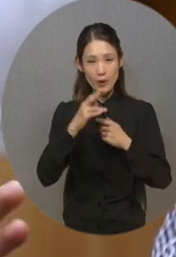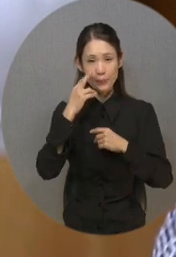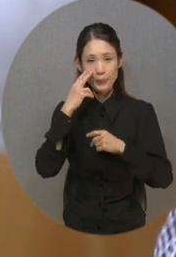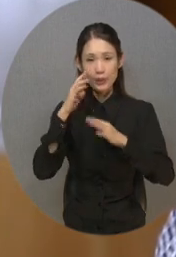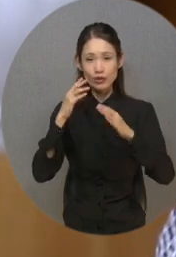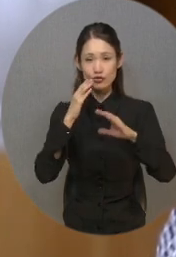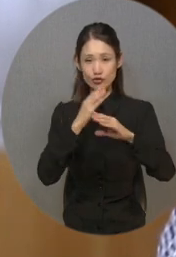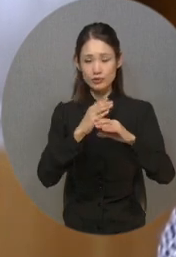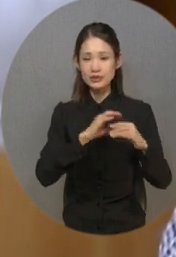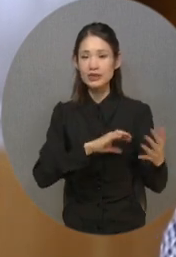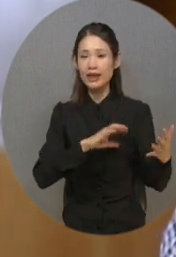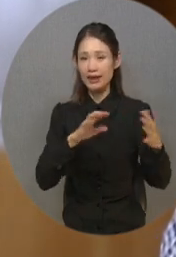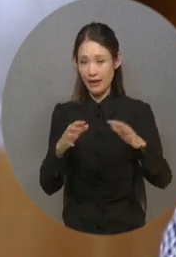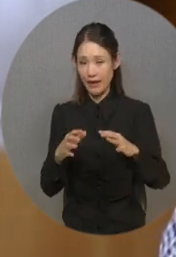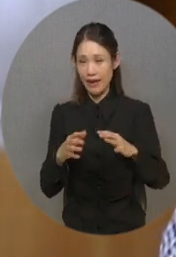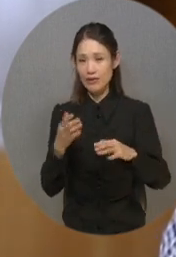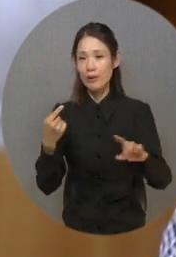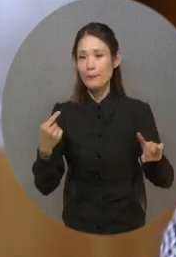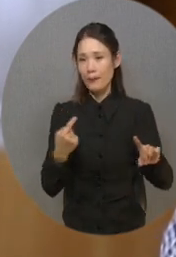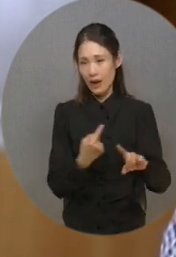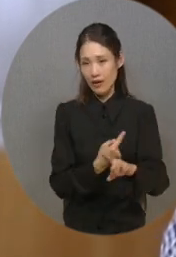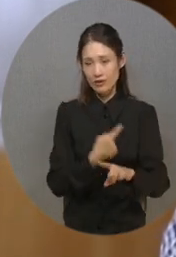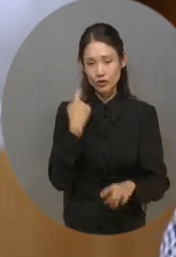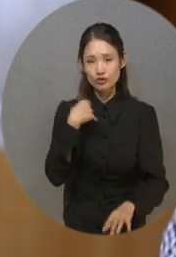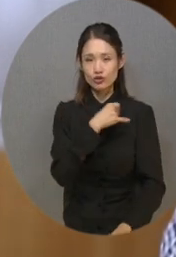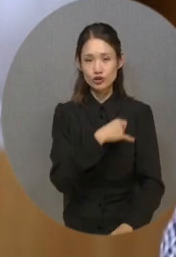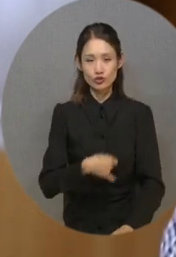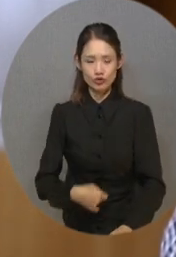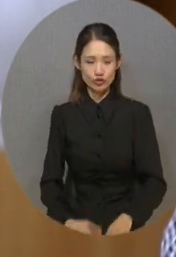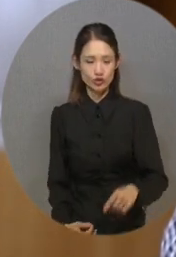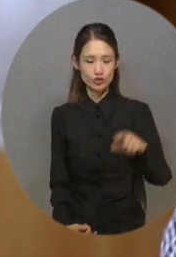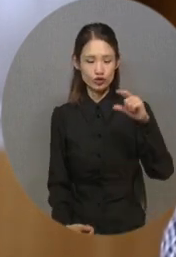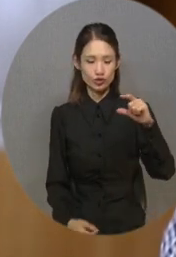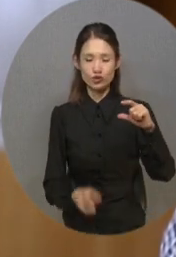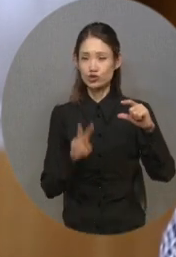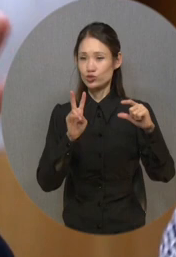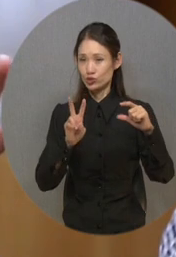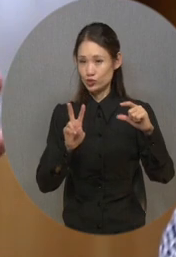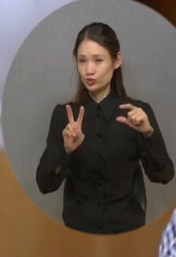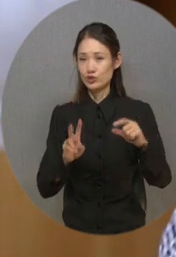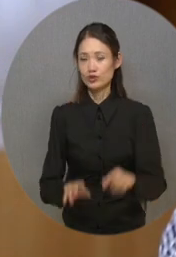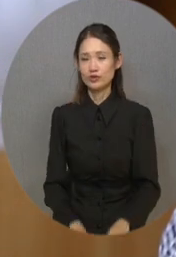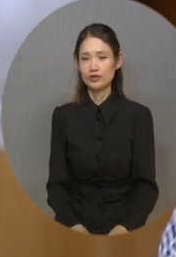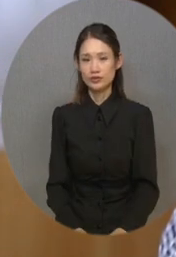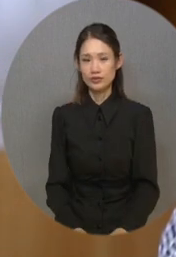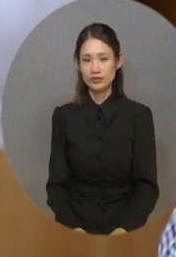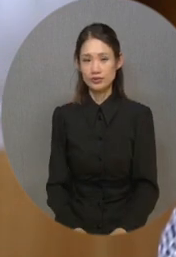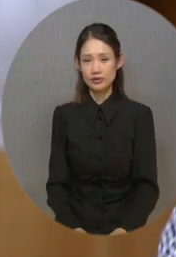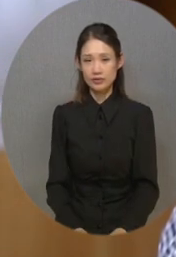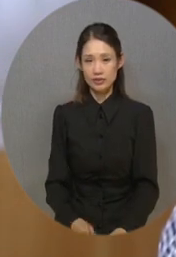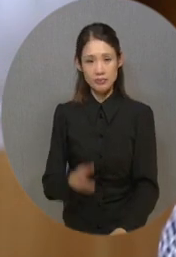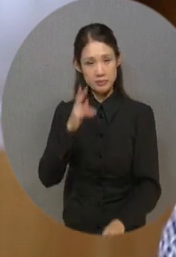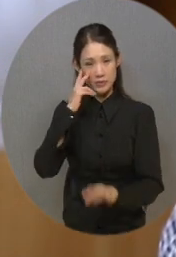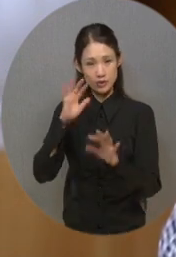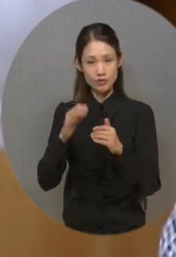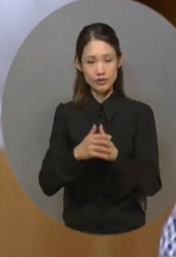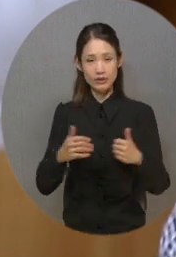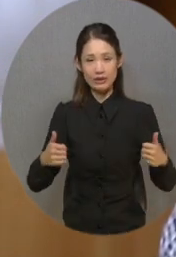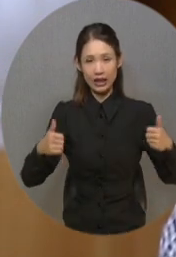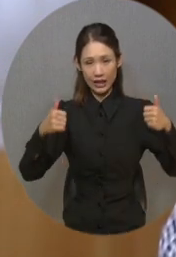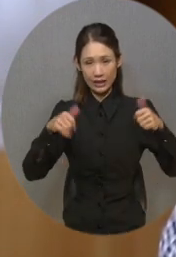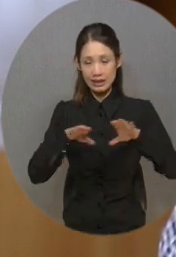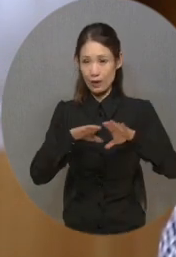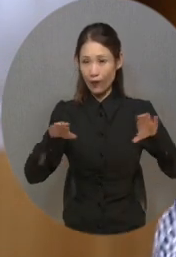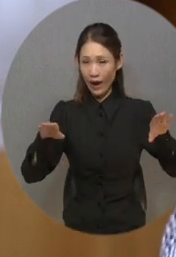세계 질서였는데 중국이 G2라고 해서 G2라고 해서 미국과 대등한 관계로 평가를